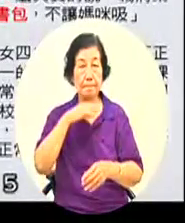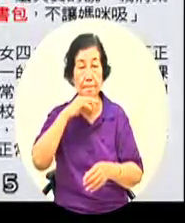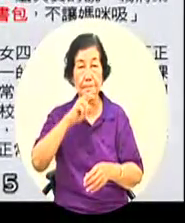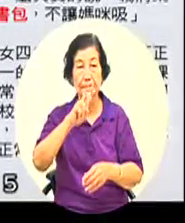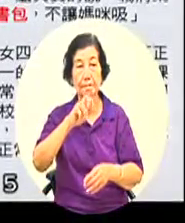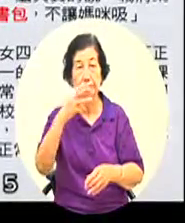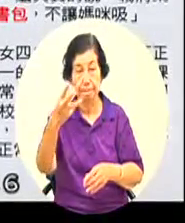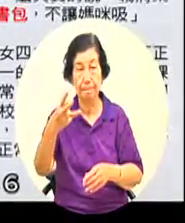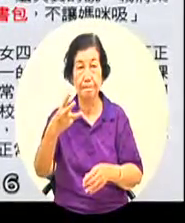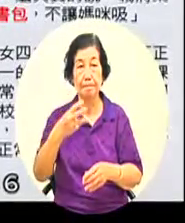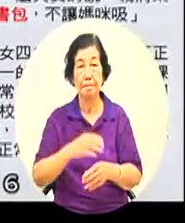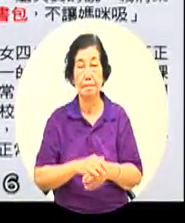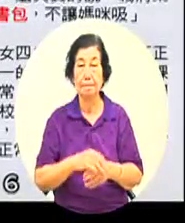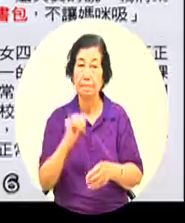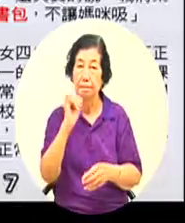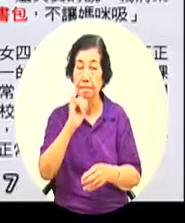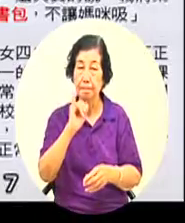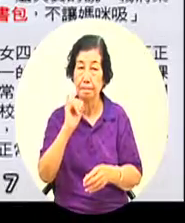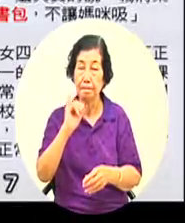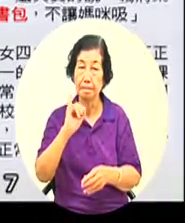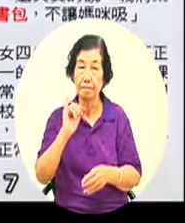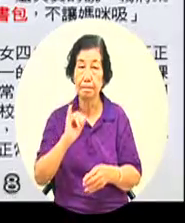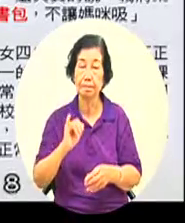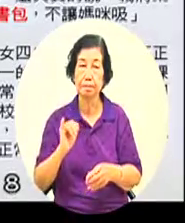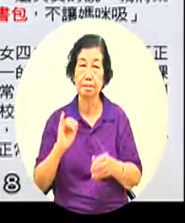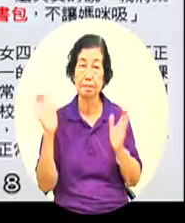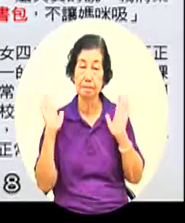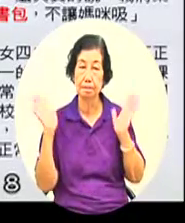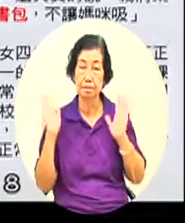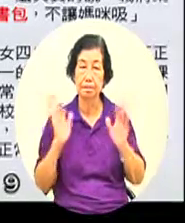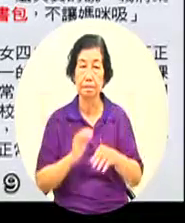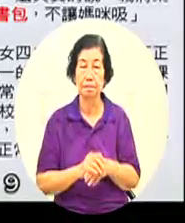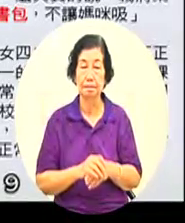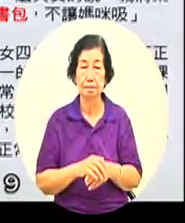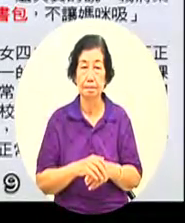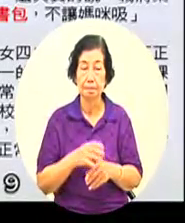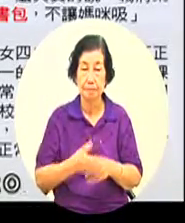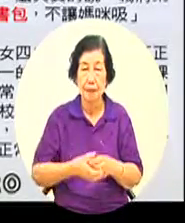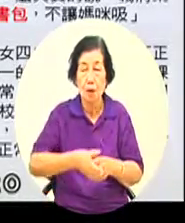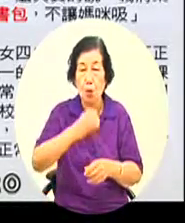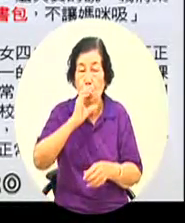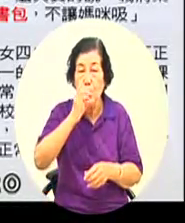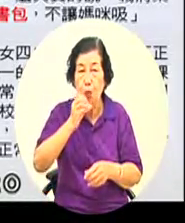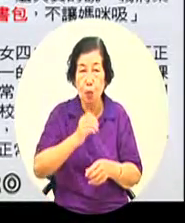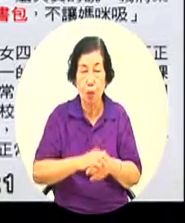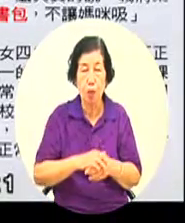孩。13岁的小女孩呢，她就因为喝了毒奶茶，